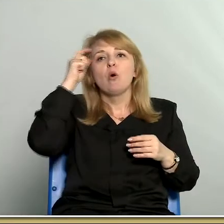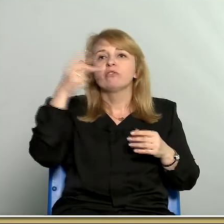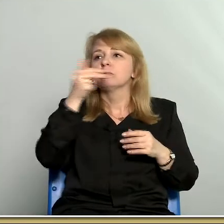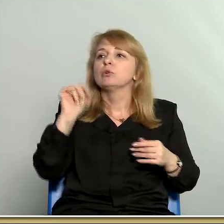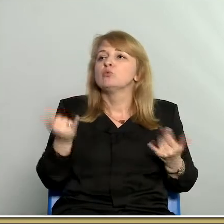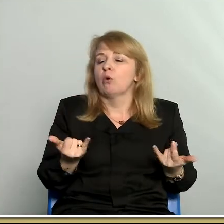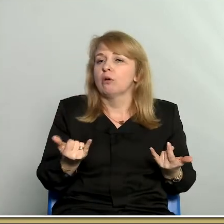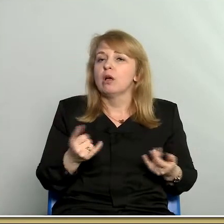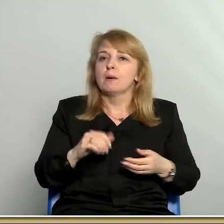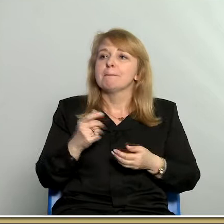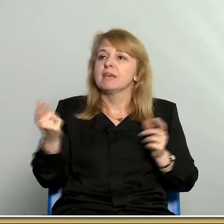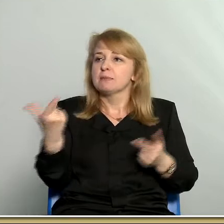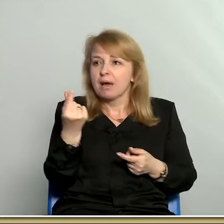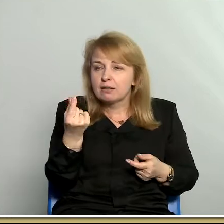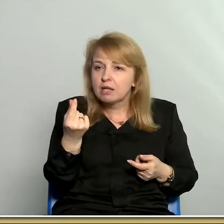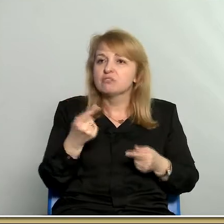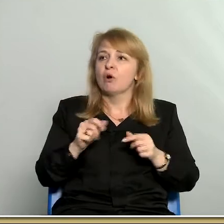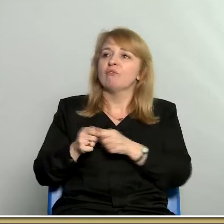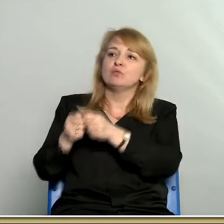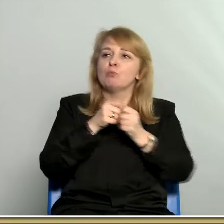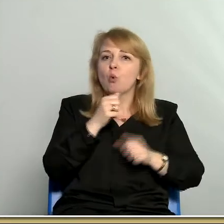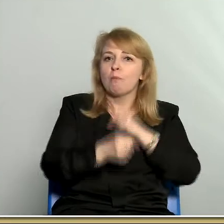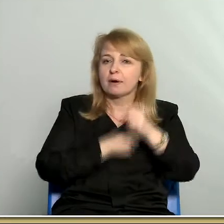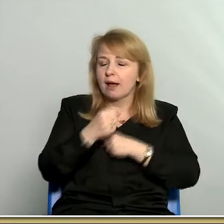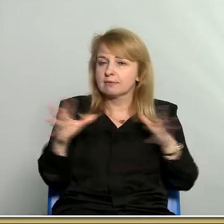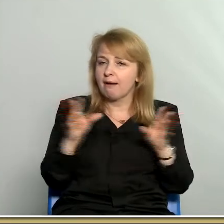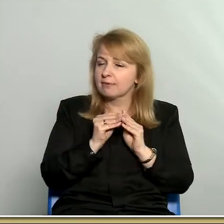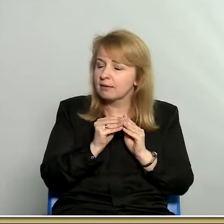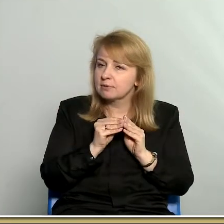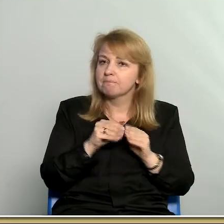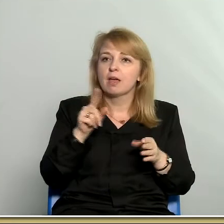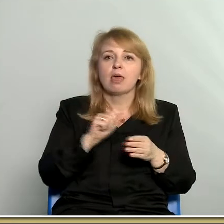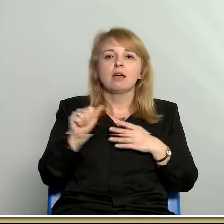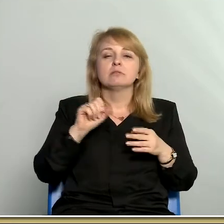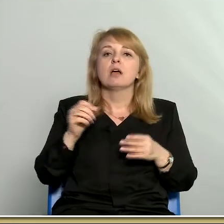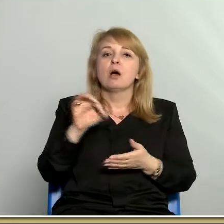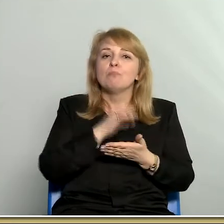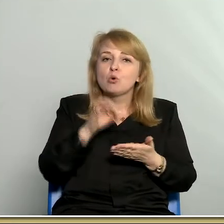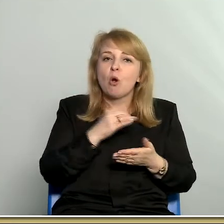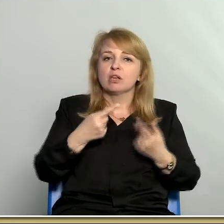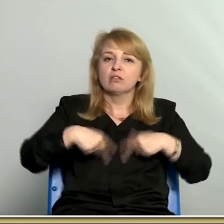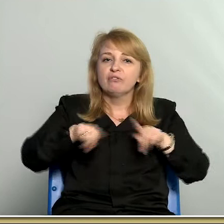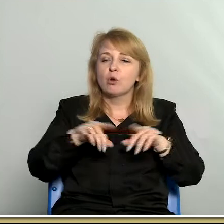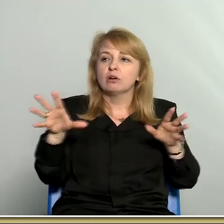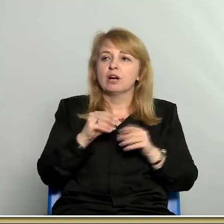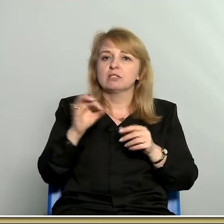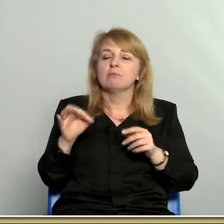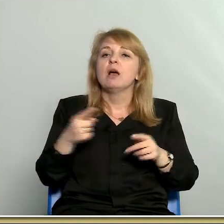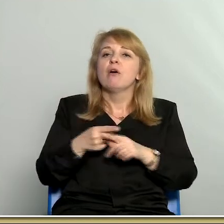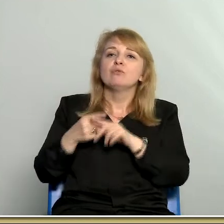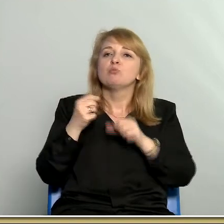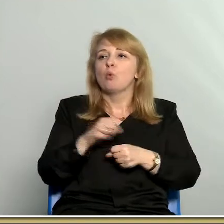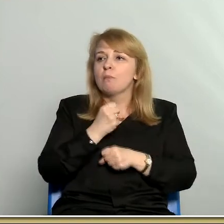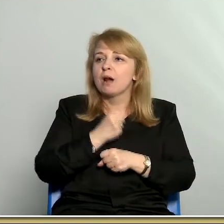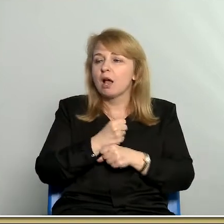partnerstwo i współpraca. Projekty realizowane w partnerstwie, projekty realizowane we współpracy będą preferowane do